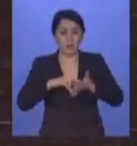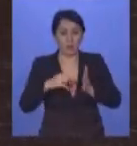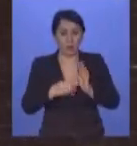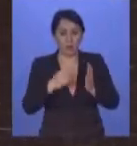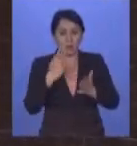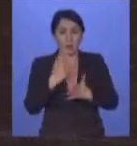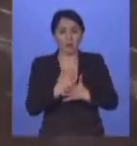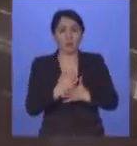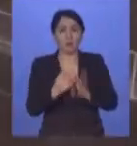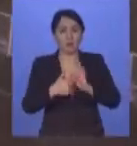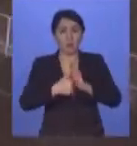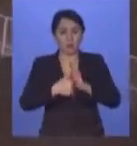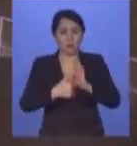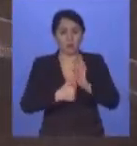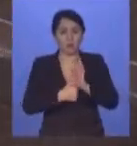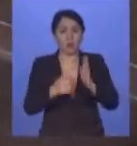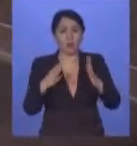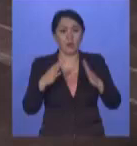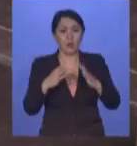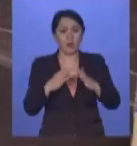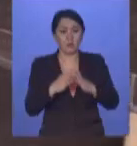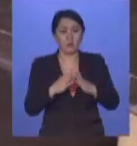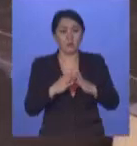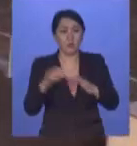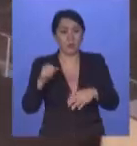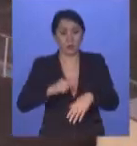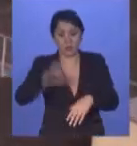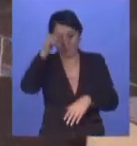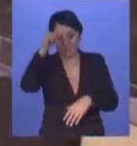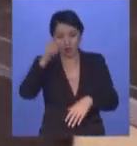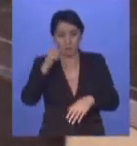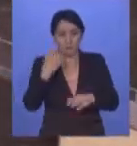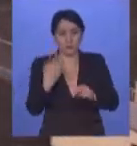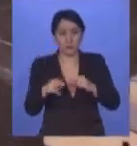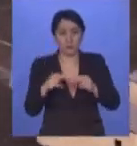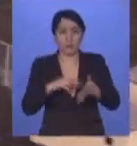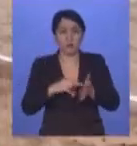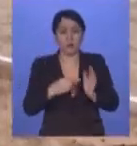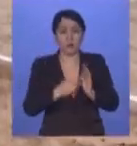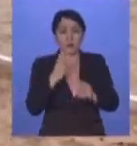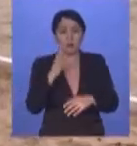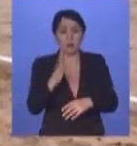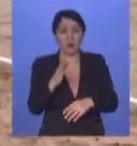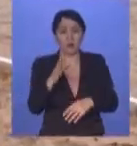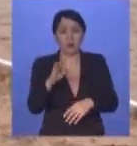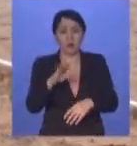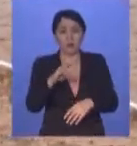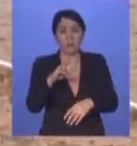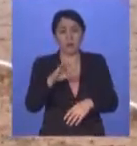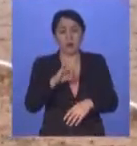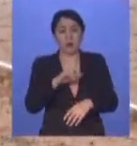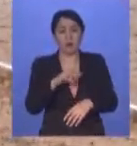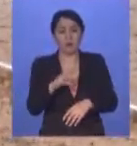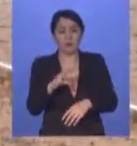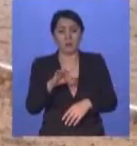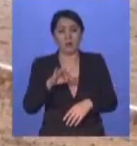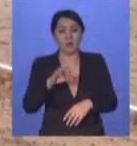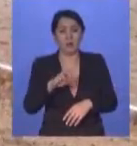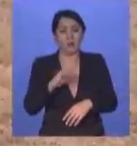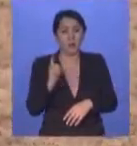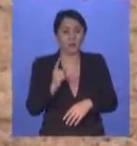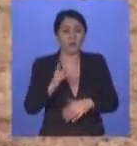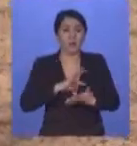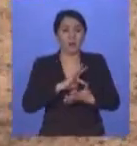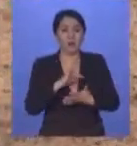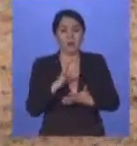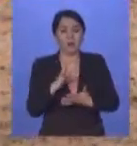жоспарланса, 600 үйдің құрылысы биылғы тамыз айының соңына дейін аяқталады. Бірлік ықшамауданы қажетті инженерлік коммуникациялармен